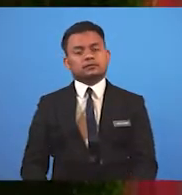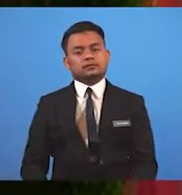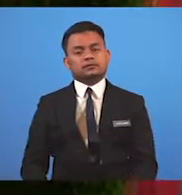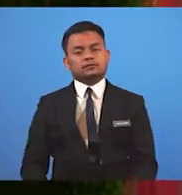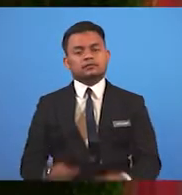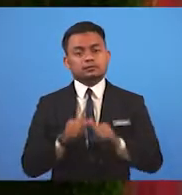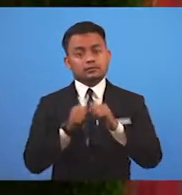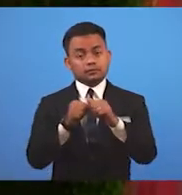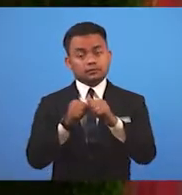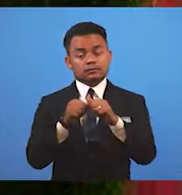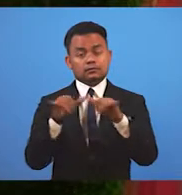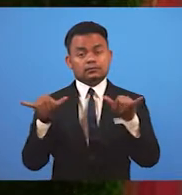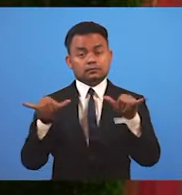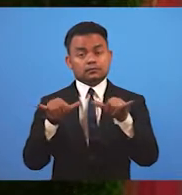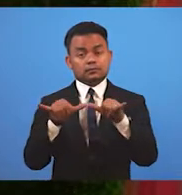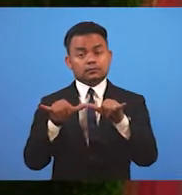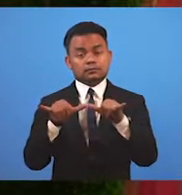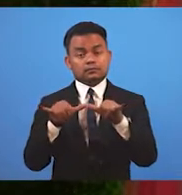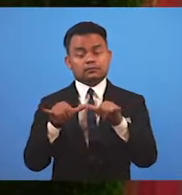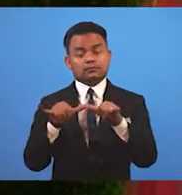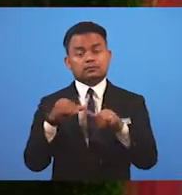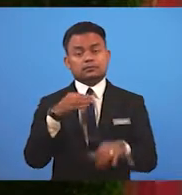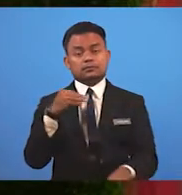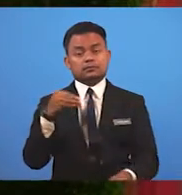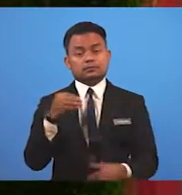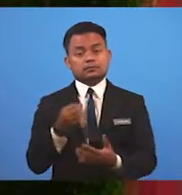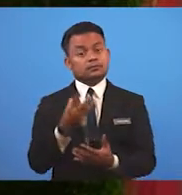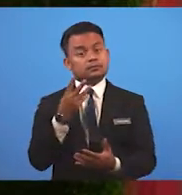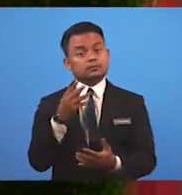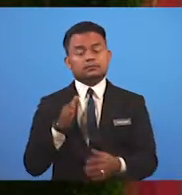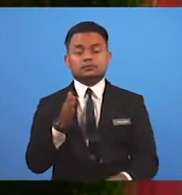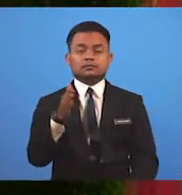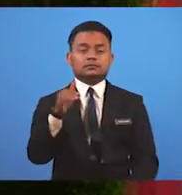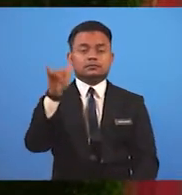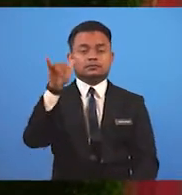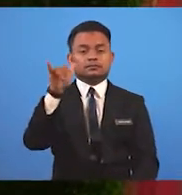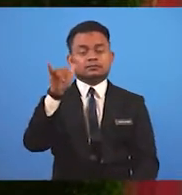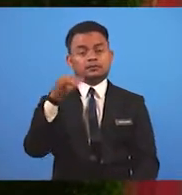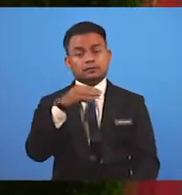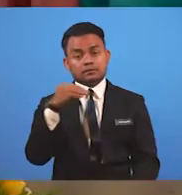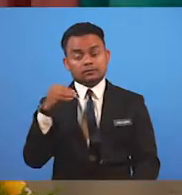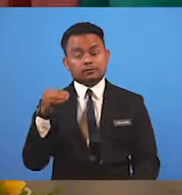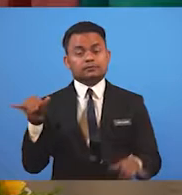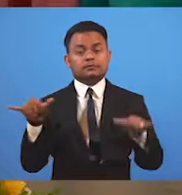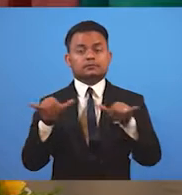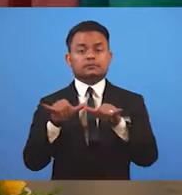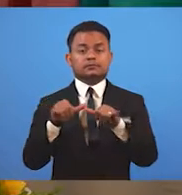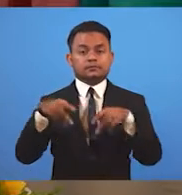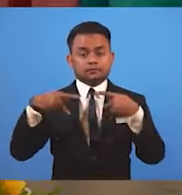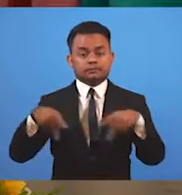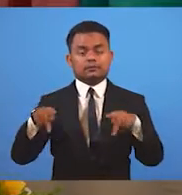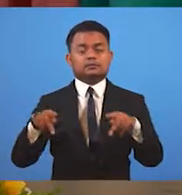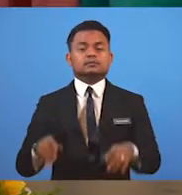kepada saiz dan juga kuantiti ikan serta saiz plastik pembungkusan.